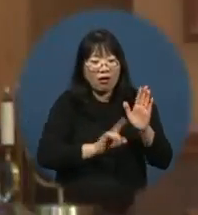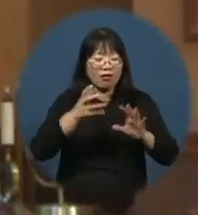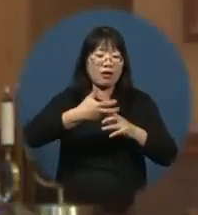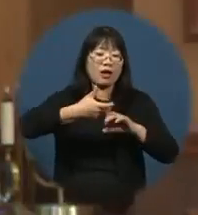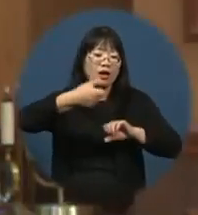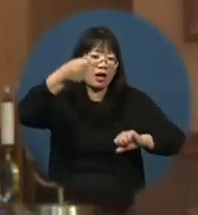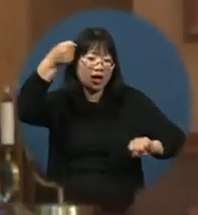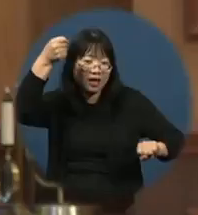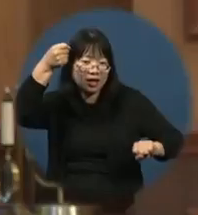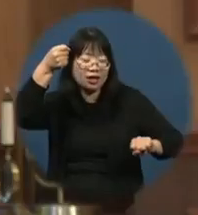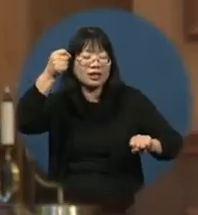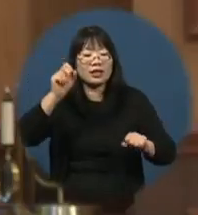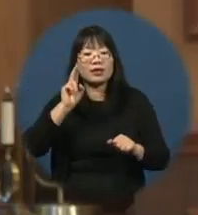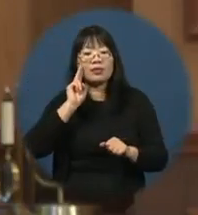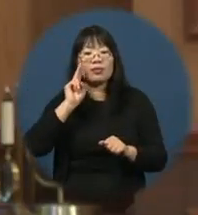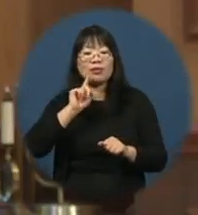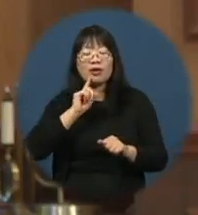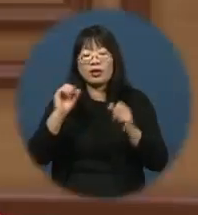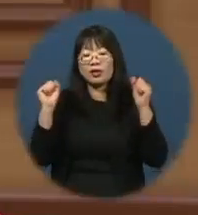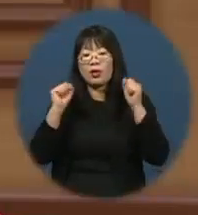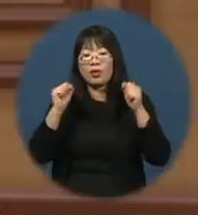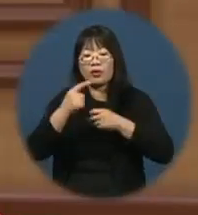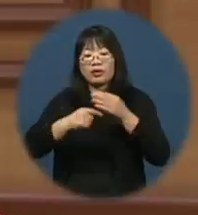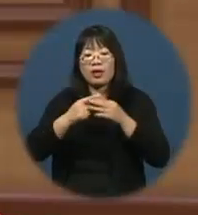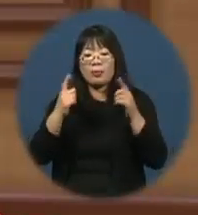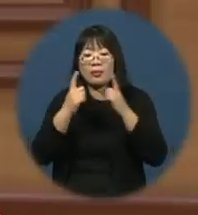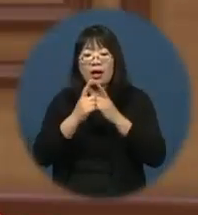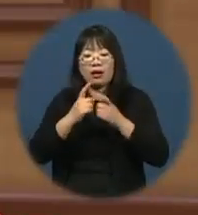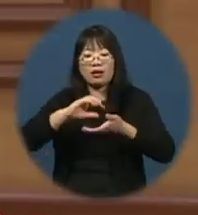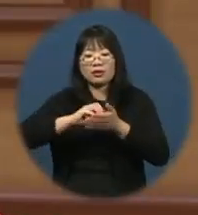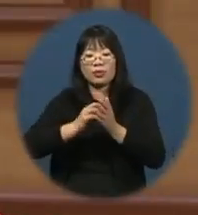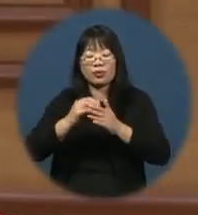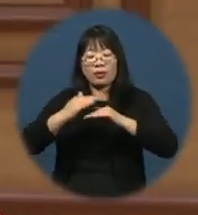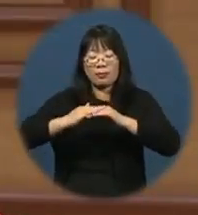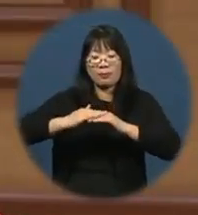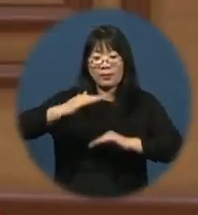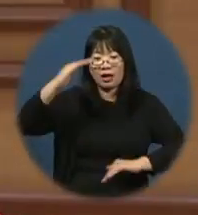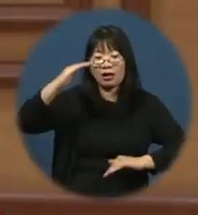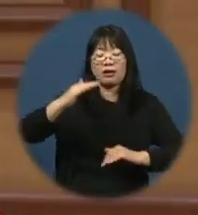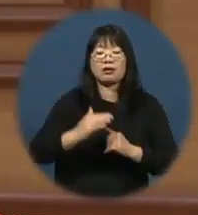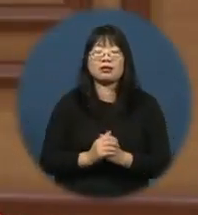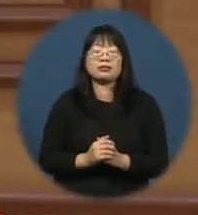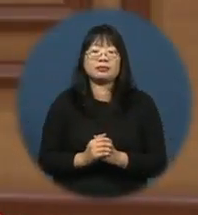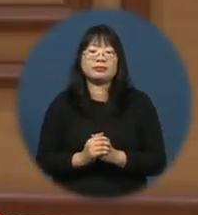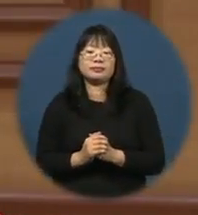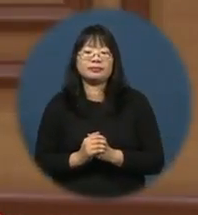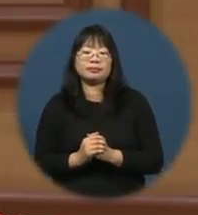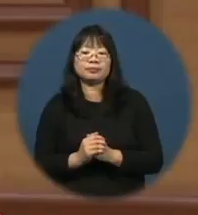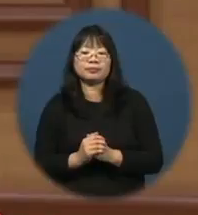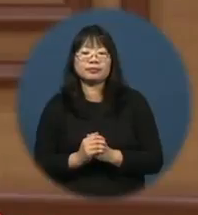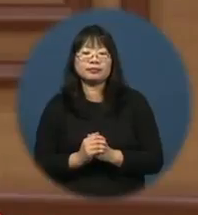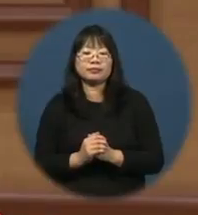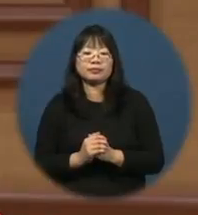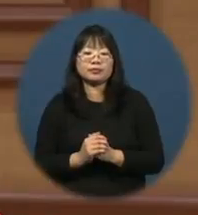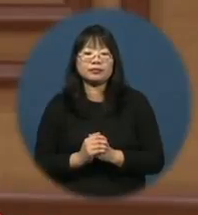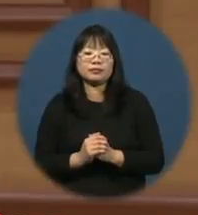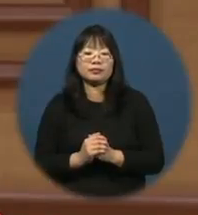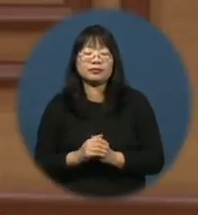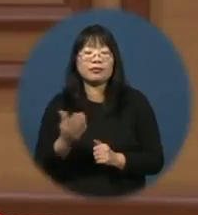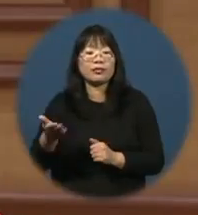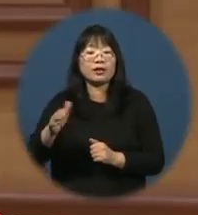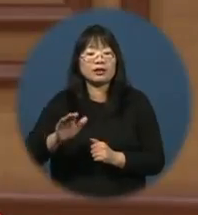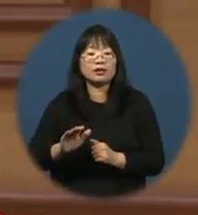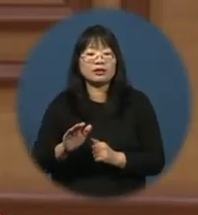낮아질 수 있는 뭐 겨울철이 되겠습니다. 그 폭이 네. 훨씬 이제 훨씬 높아질 거라는 얘기입니다. 예.